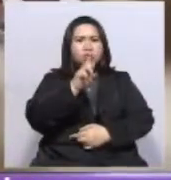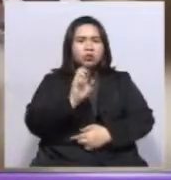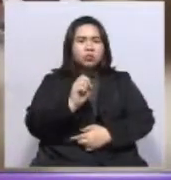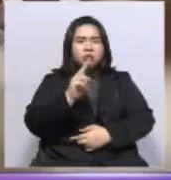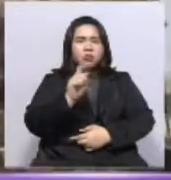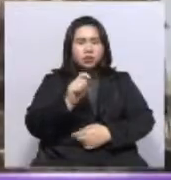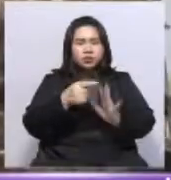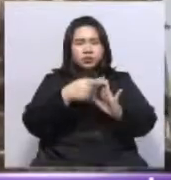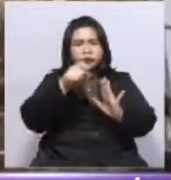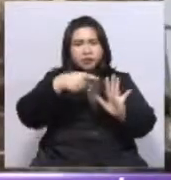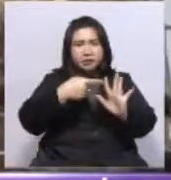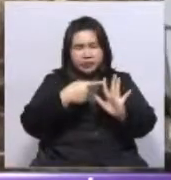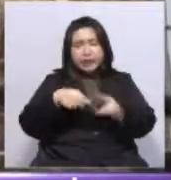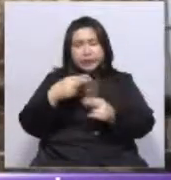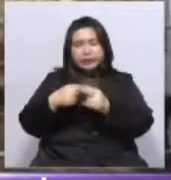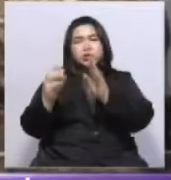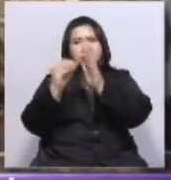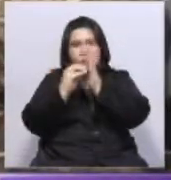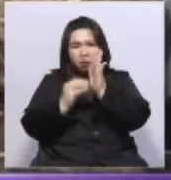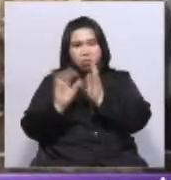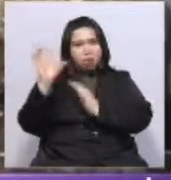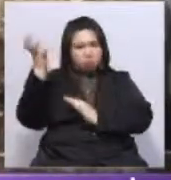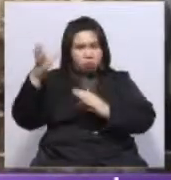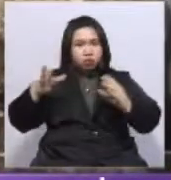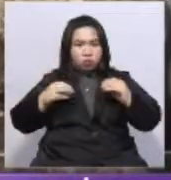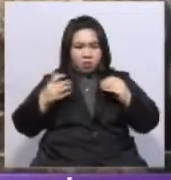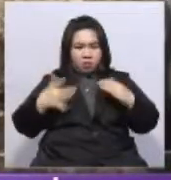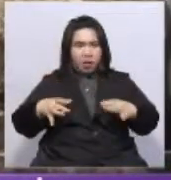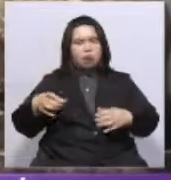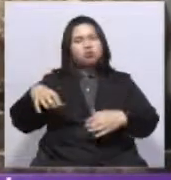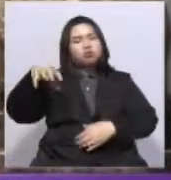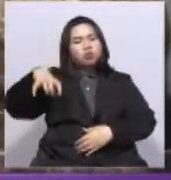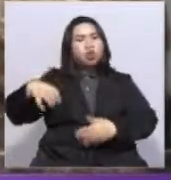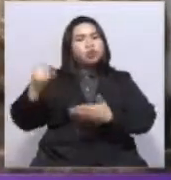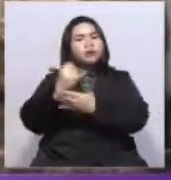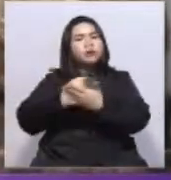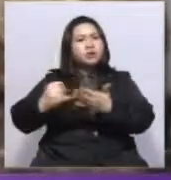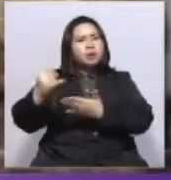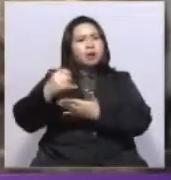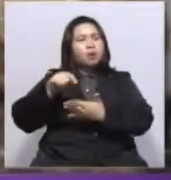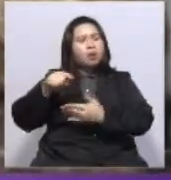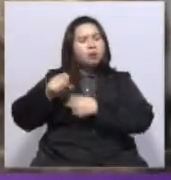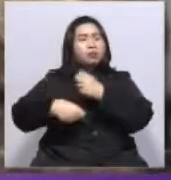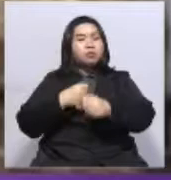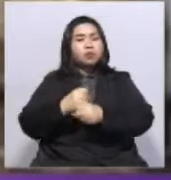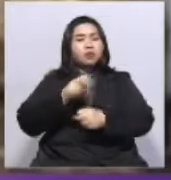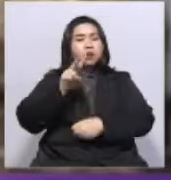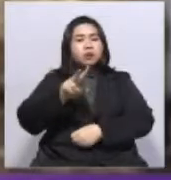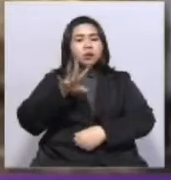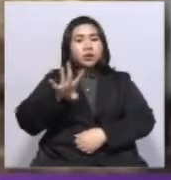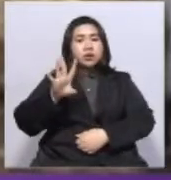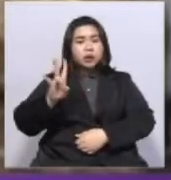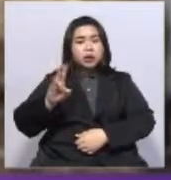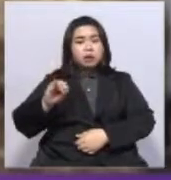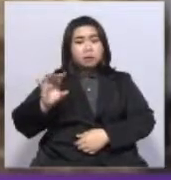ห่งนี้ได้ขึ้นทะเบียนเป็นโบราณสถานโดยกรมศิลปากรเมื่อปีพุทธศักราช